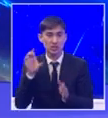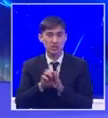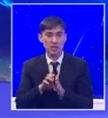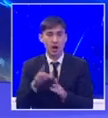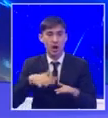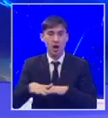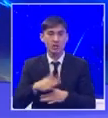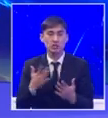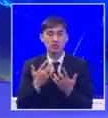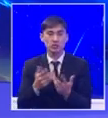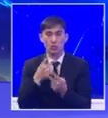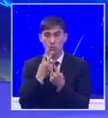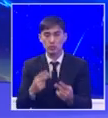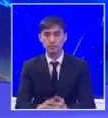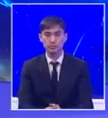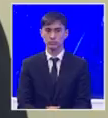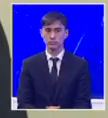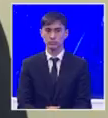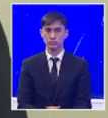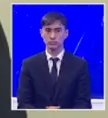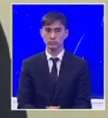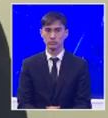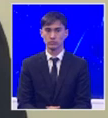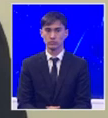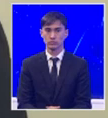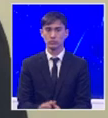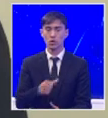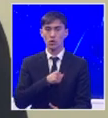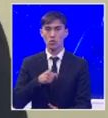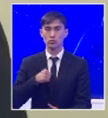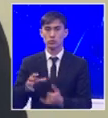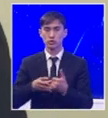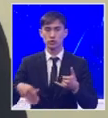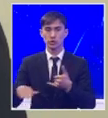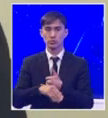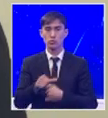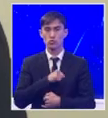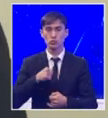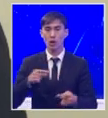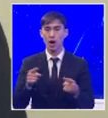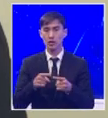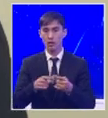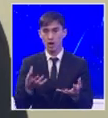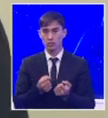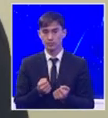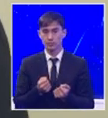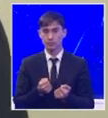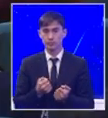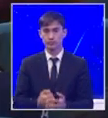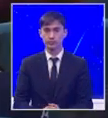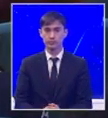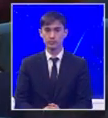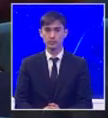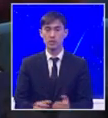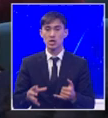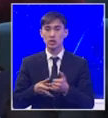нені талап етеді? Сюжеттен көрейік. Өзімнің жерімді мен өзім арендаға отырдым.